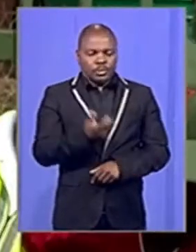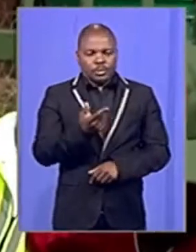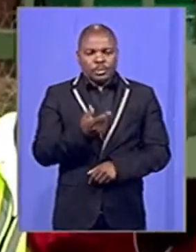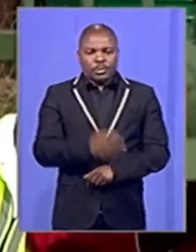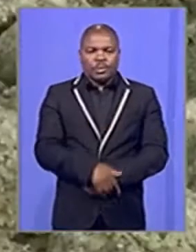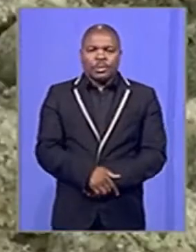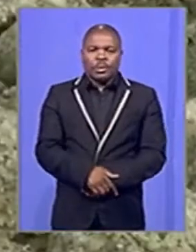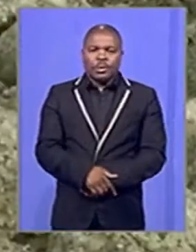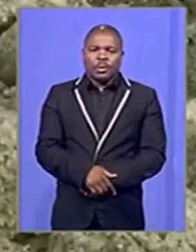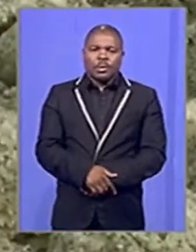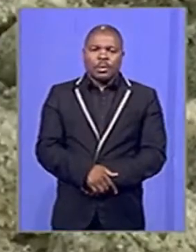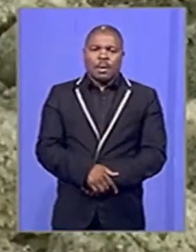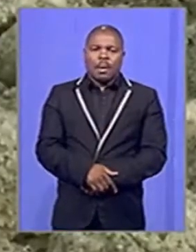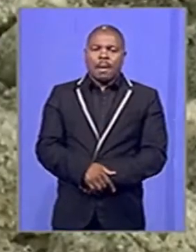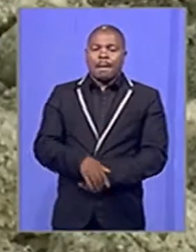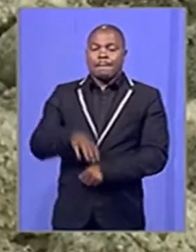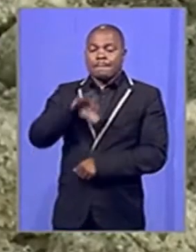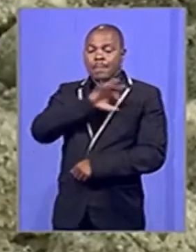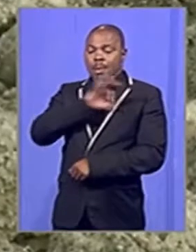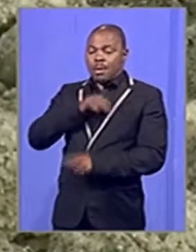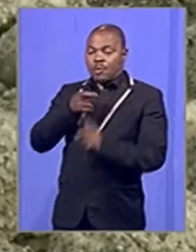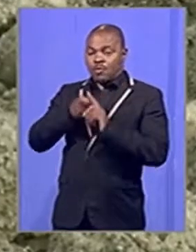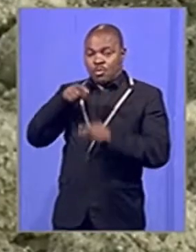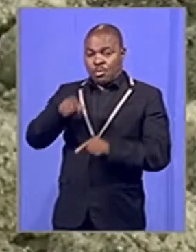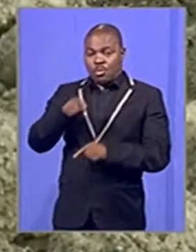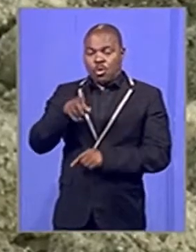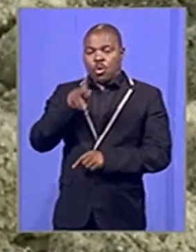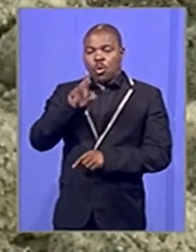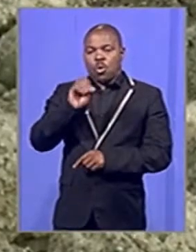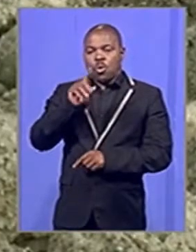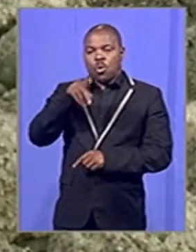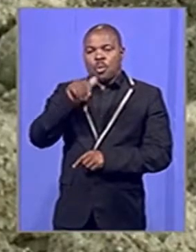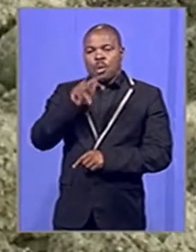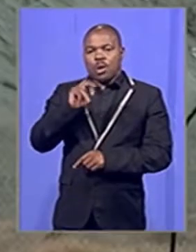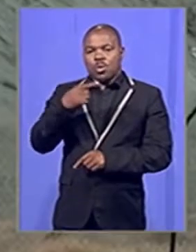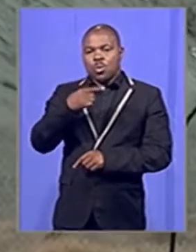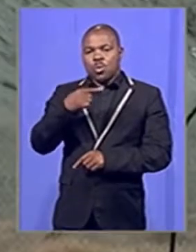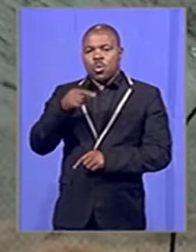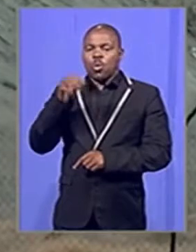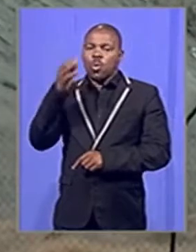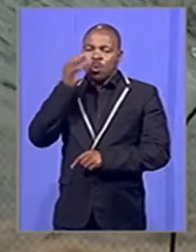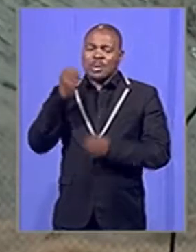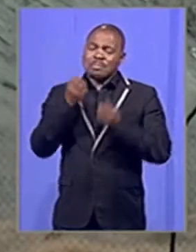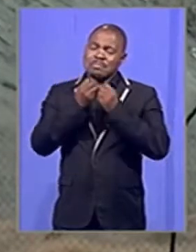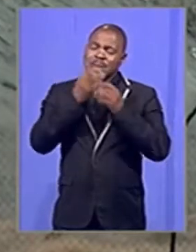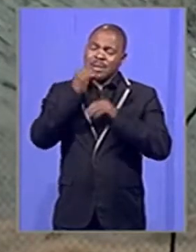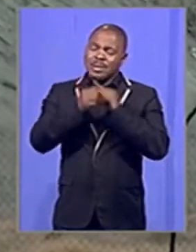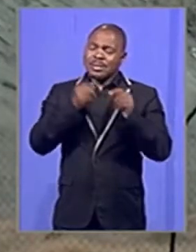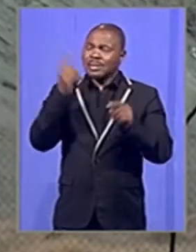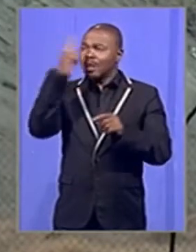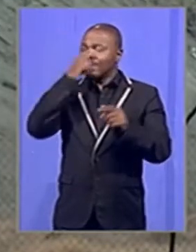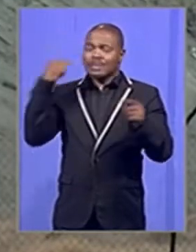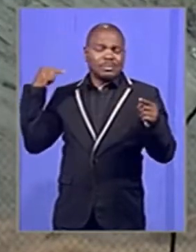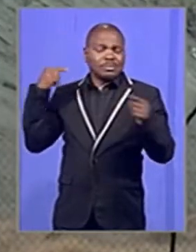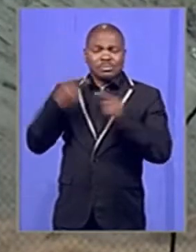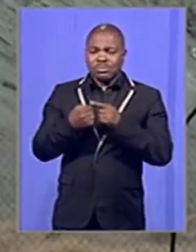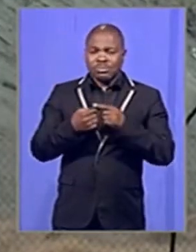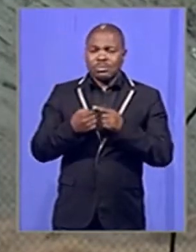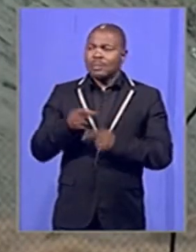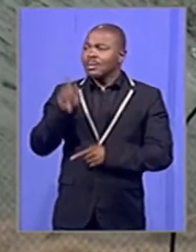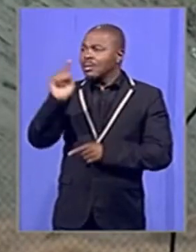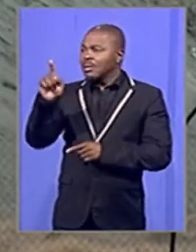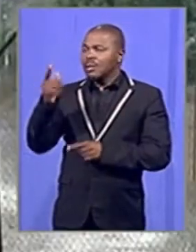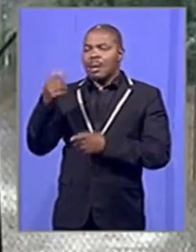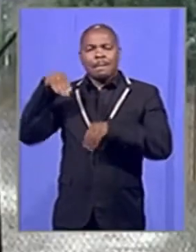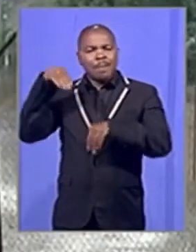community. Mayor wa Kopanong Xolani Tseletsele a re malatsi a supileng a mantsi a re moepo o ka kopana